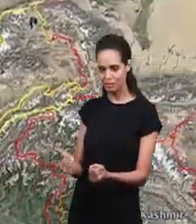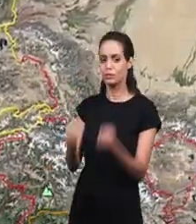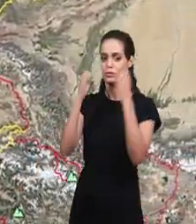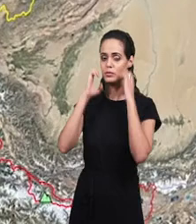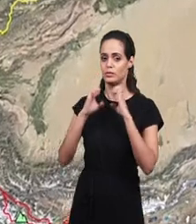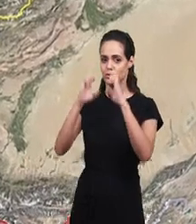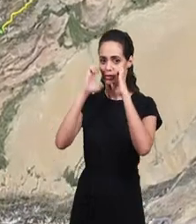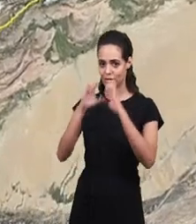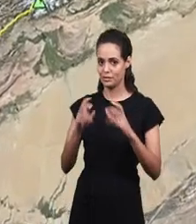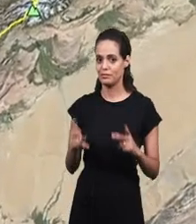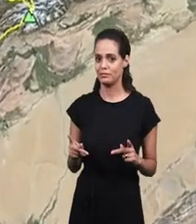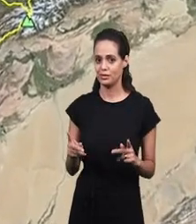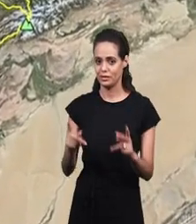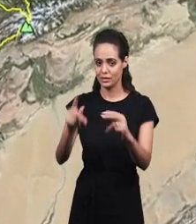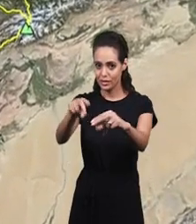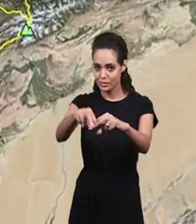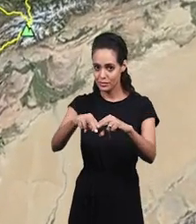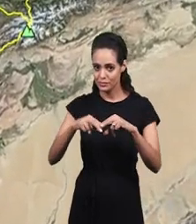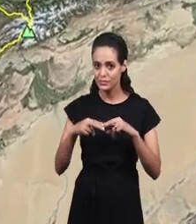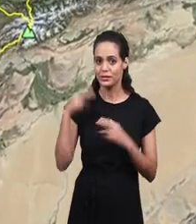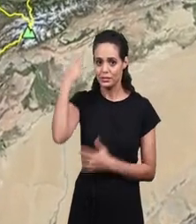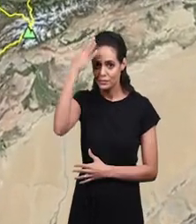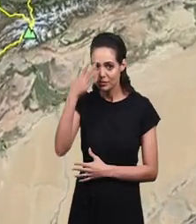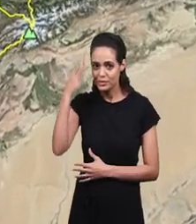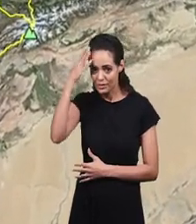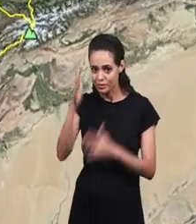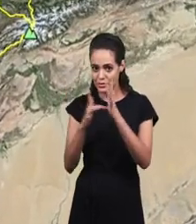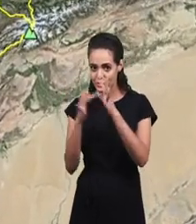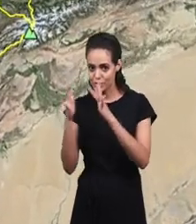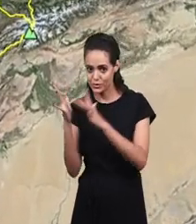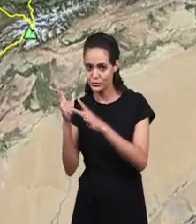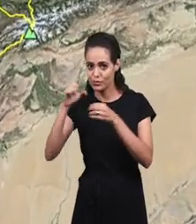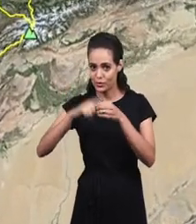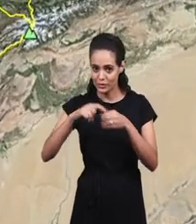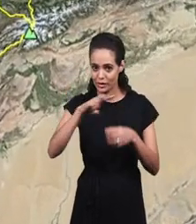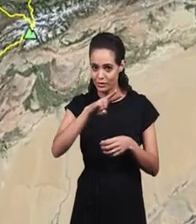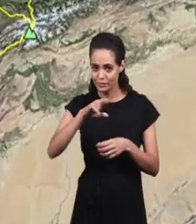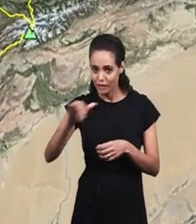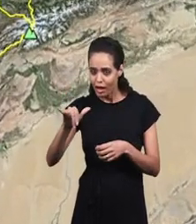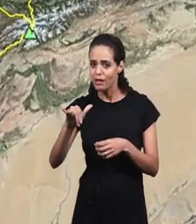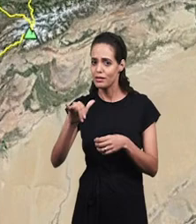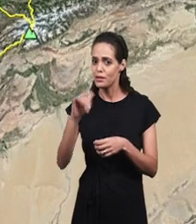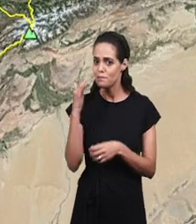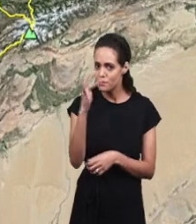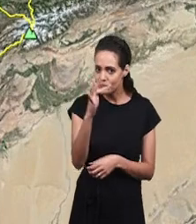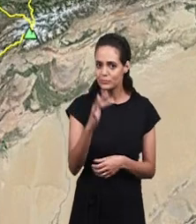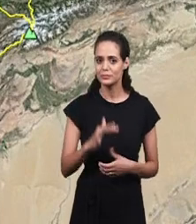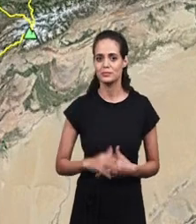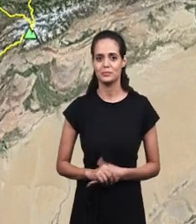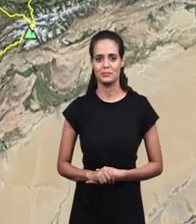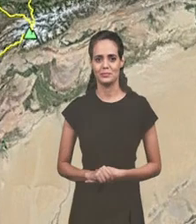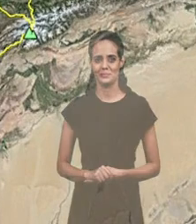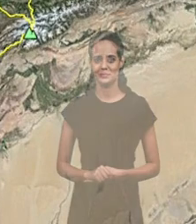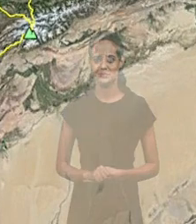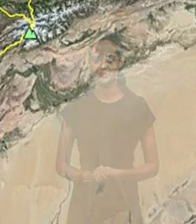par l'évangile éternel et par le message du retour imminent du Seigneur Jésus.